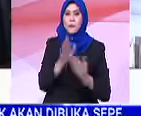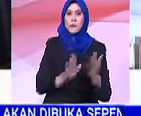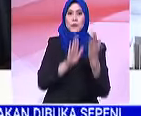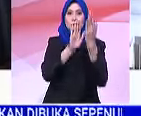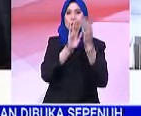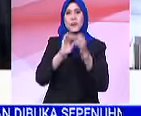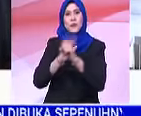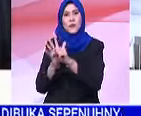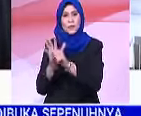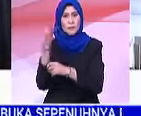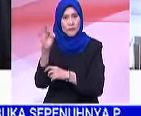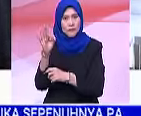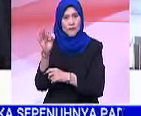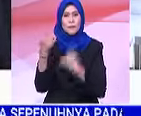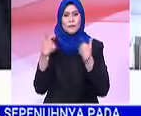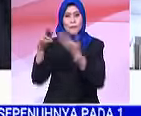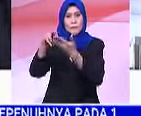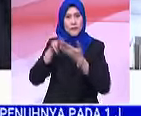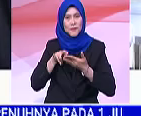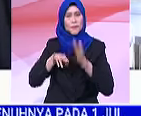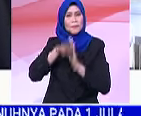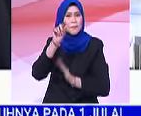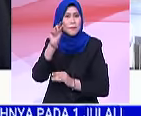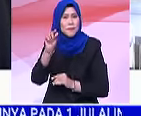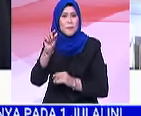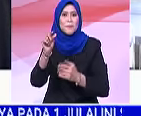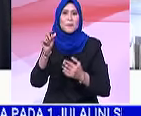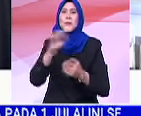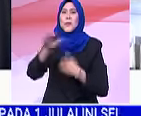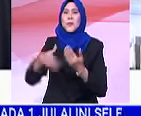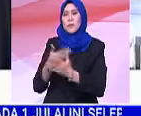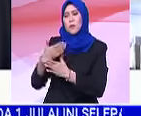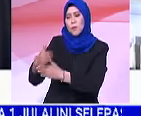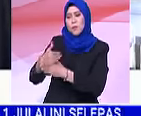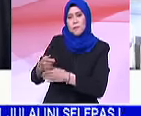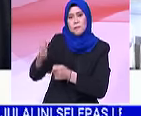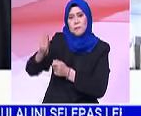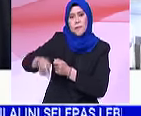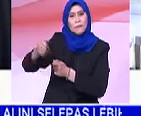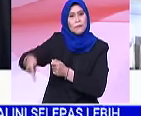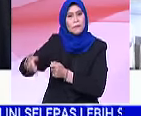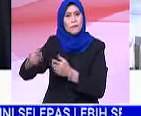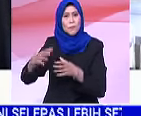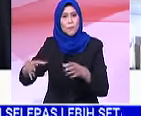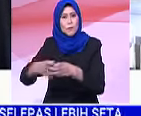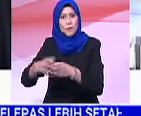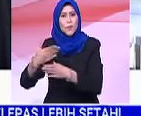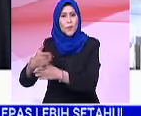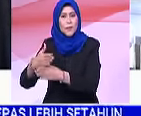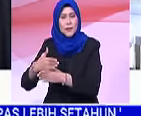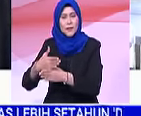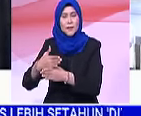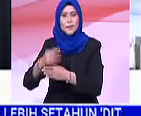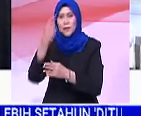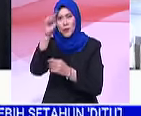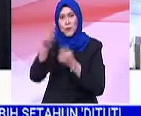COVID-19, dengan ada rezeki lebih sedikit, kami semua berkongsilah kepada